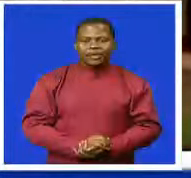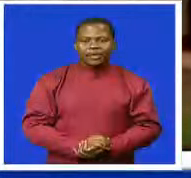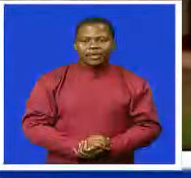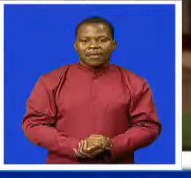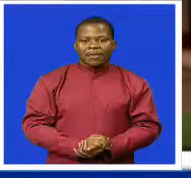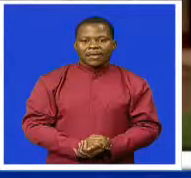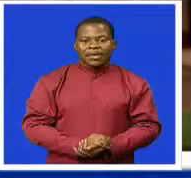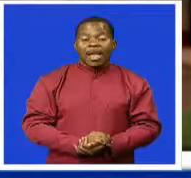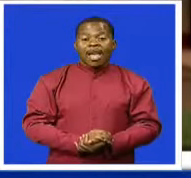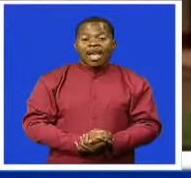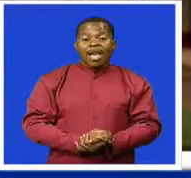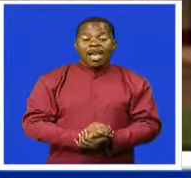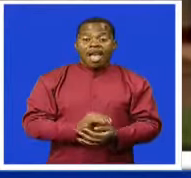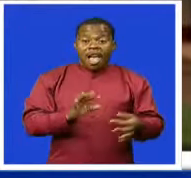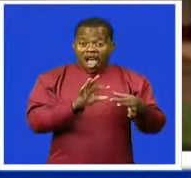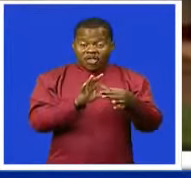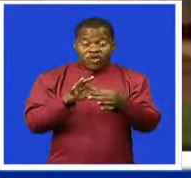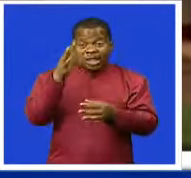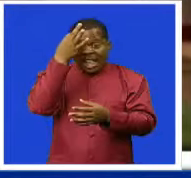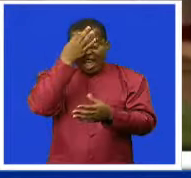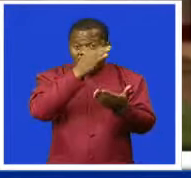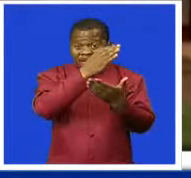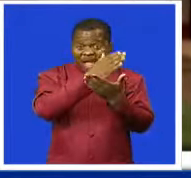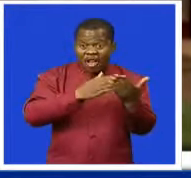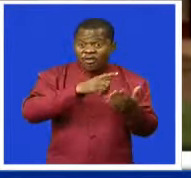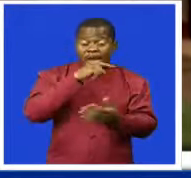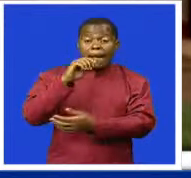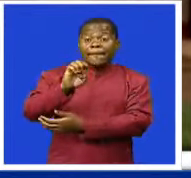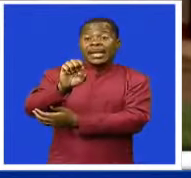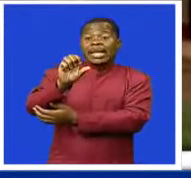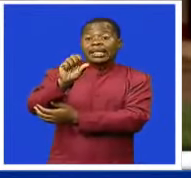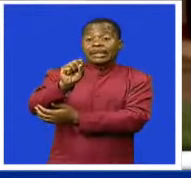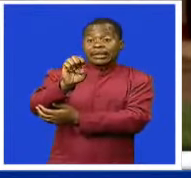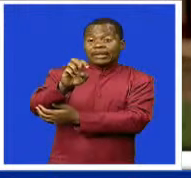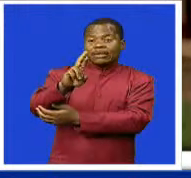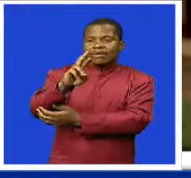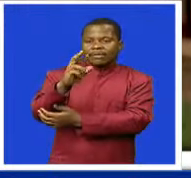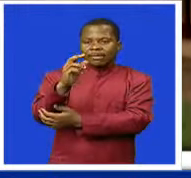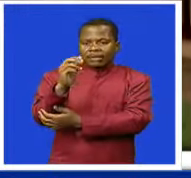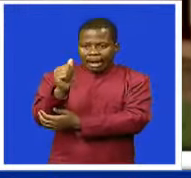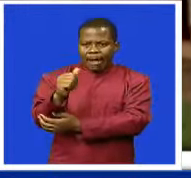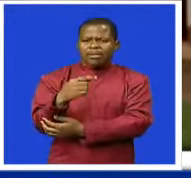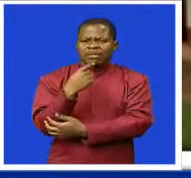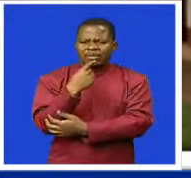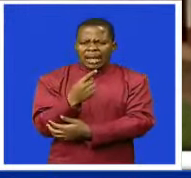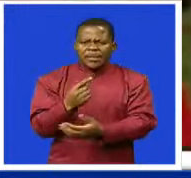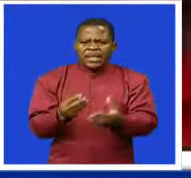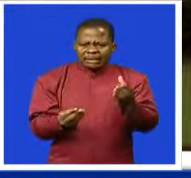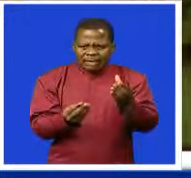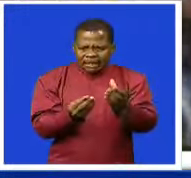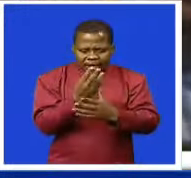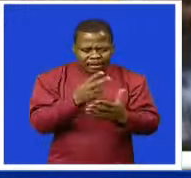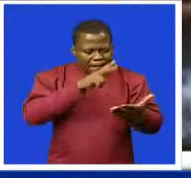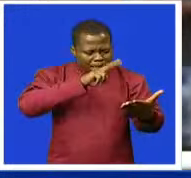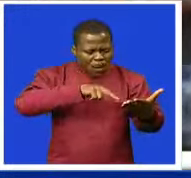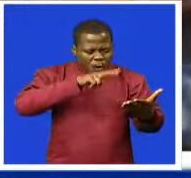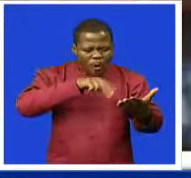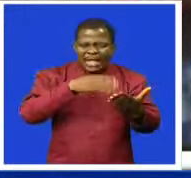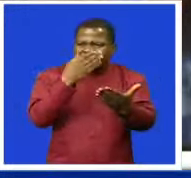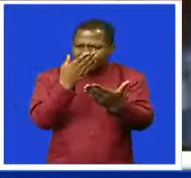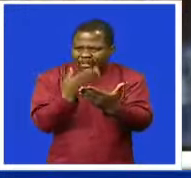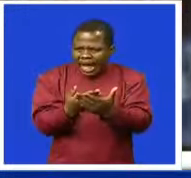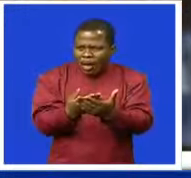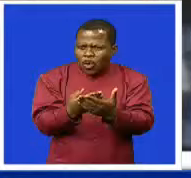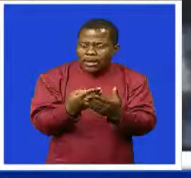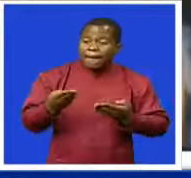Umlawuli wemandla kulele uthi sewucalile kusihlahlela sicelo senkampani yamagesi kulele sekwenyusa intengo yagesi. Inkundla yasemkhiweni